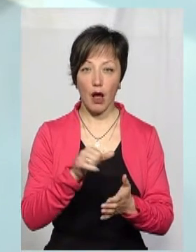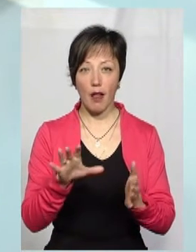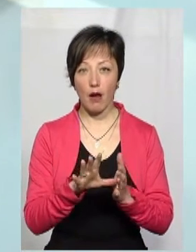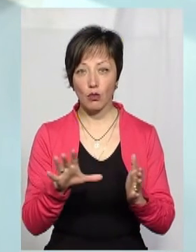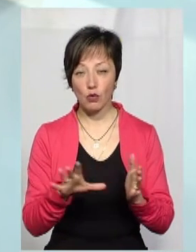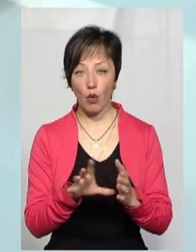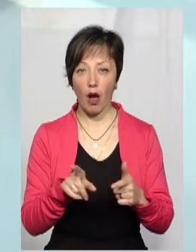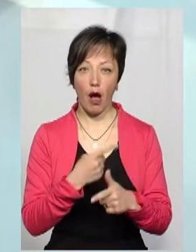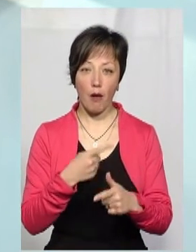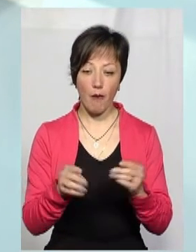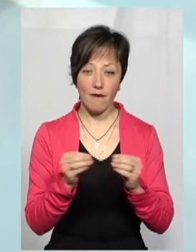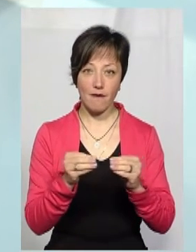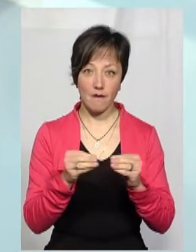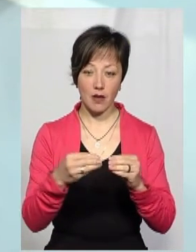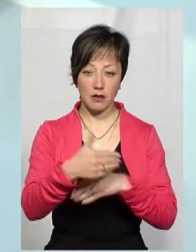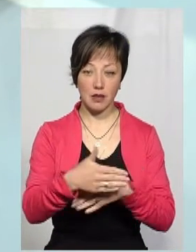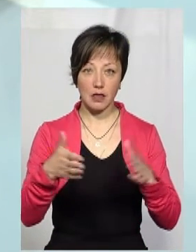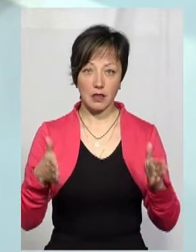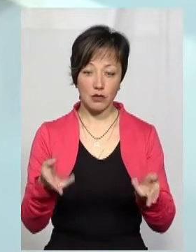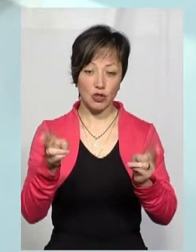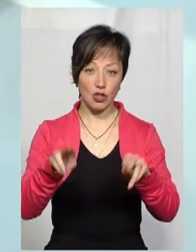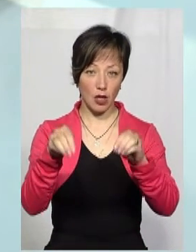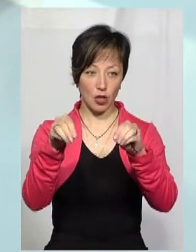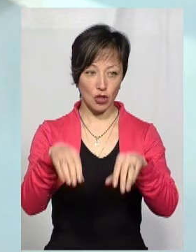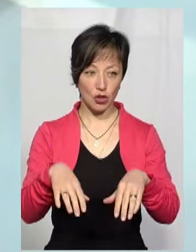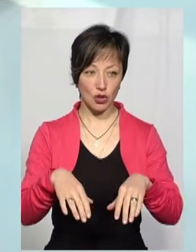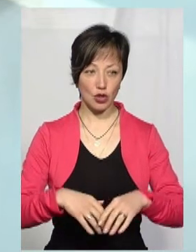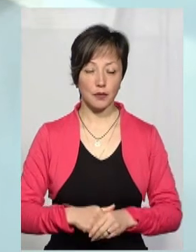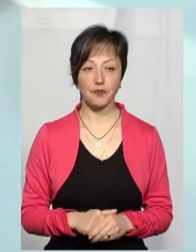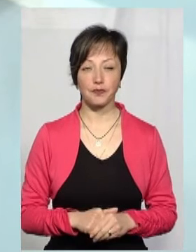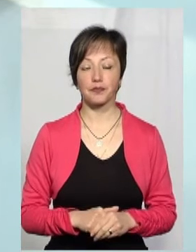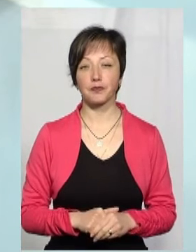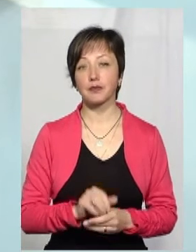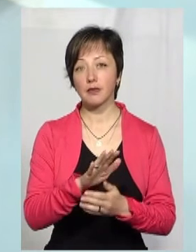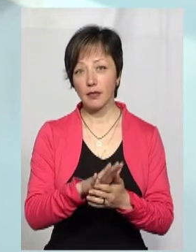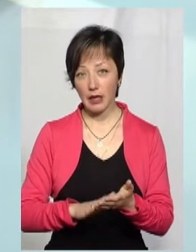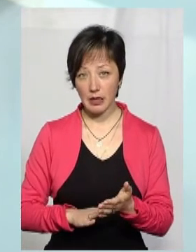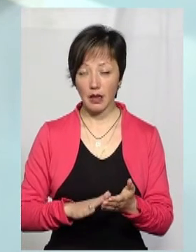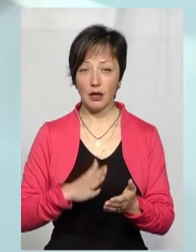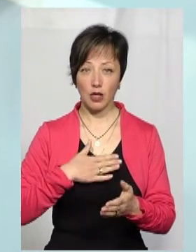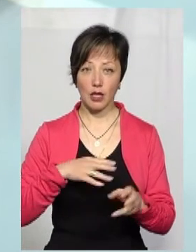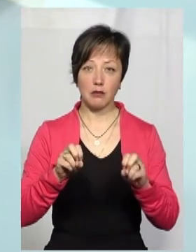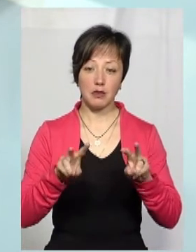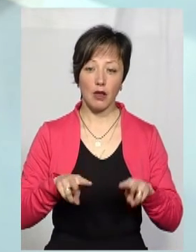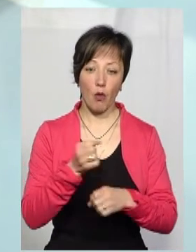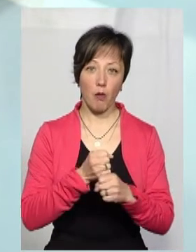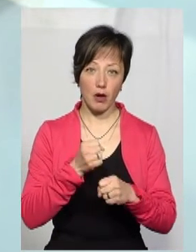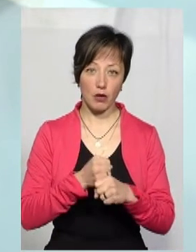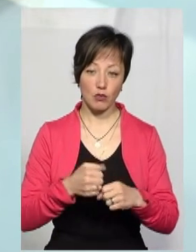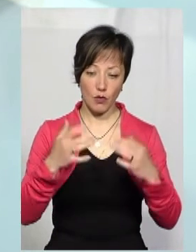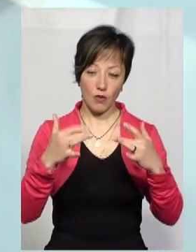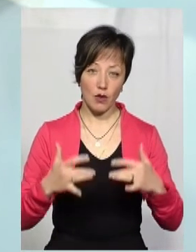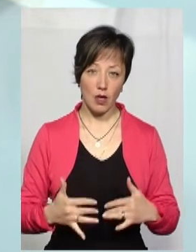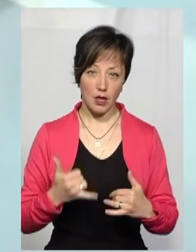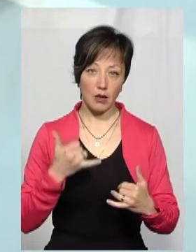електронною, або в ту ж скриньку залишити. А далі спеціаліст опрацьовує цю заяву,